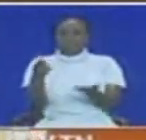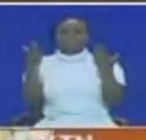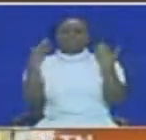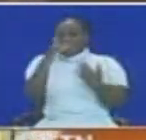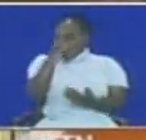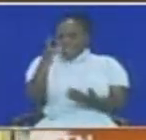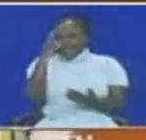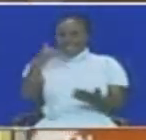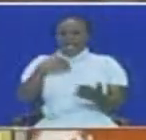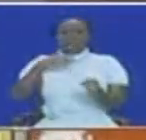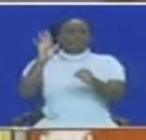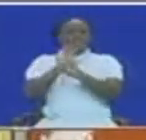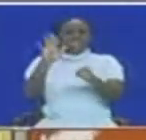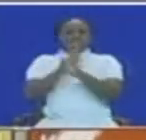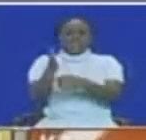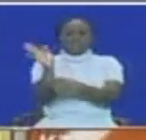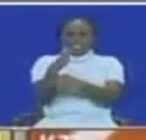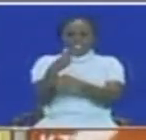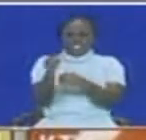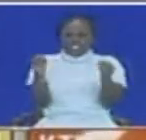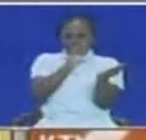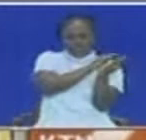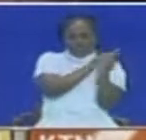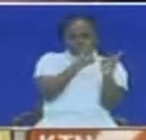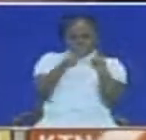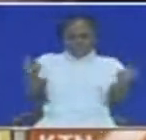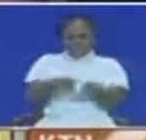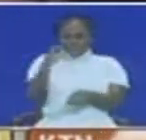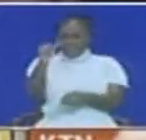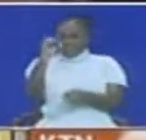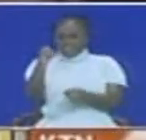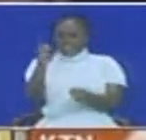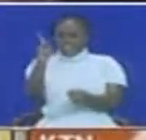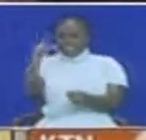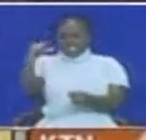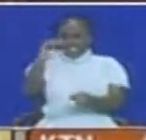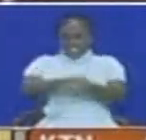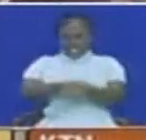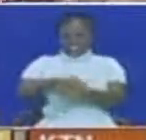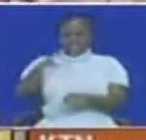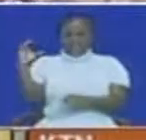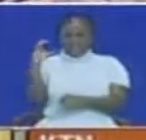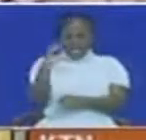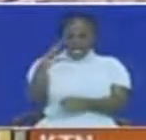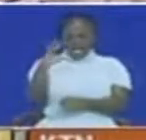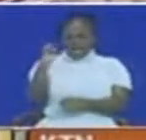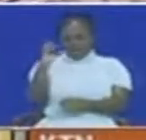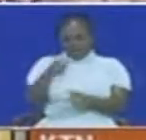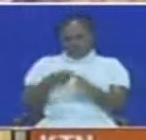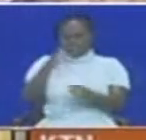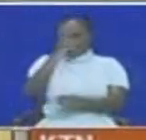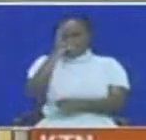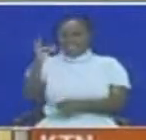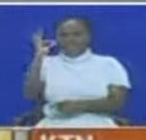3,000 vya samaki wa kufuga, na kutoka kwa kila kidimbwi kilo 50 za samaki upatikana. Carol Nderi, KTN, Tetu, Nyeri.